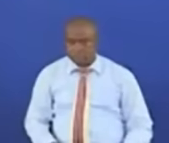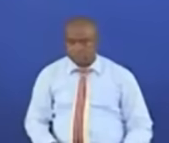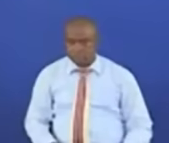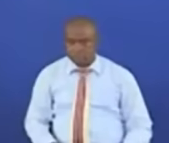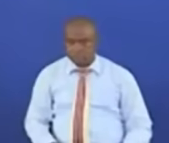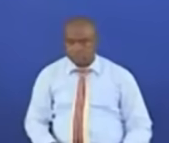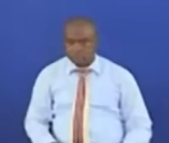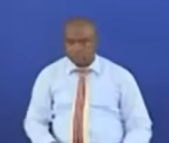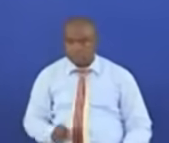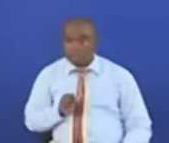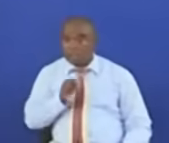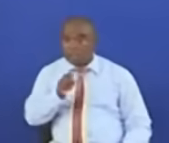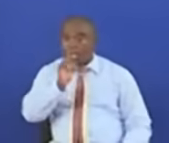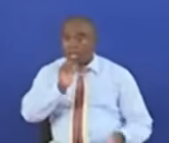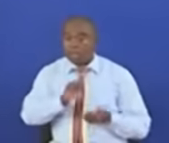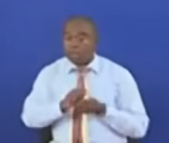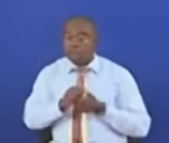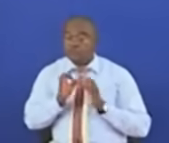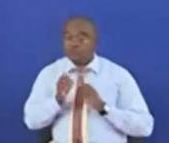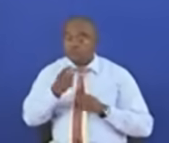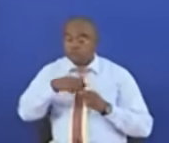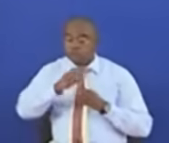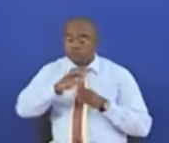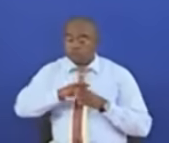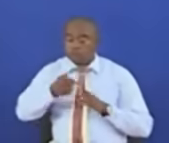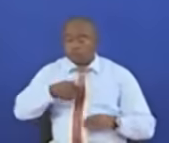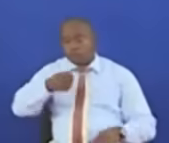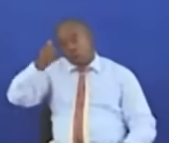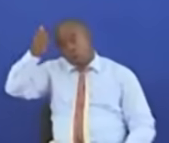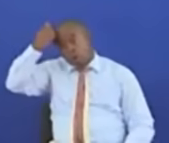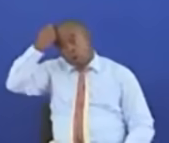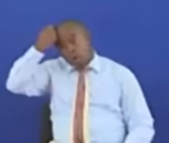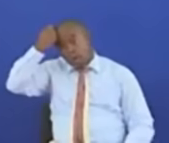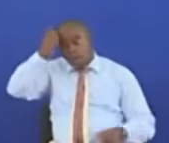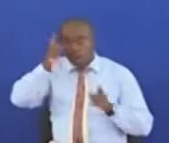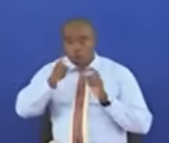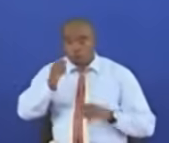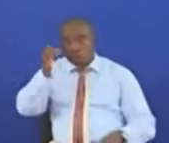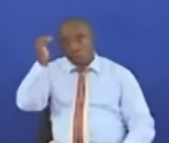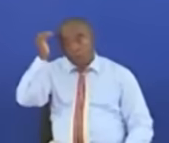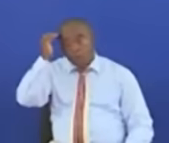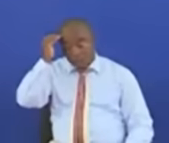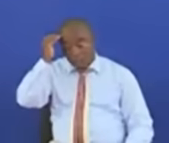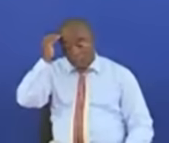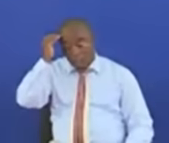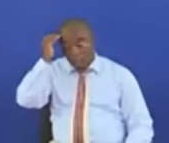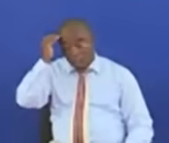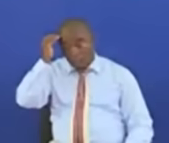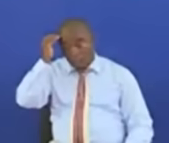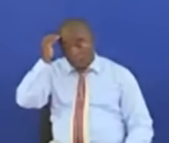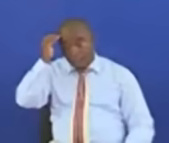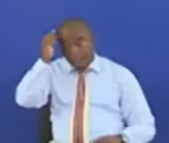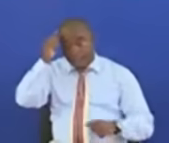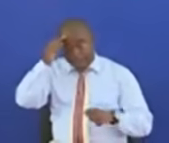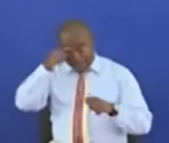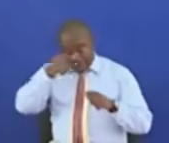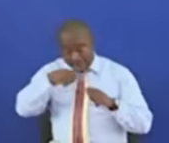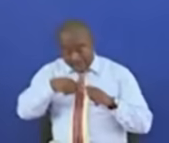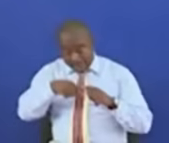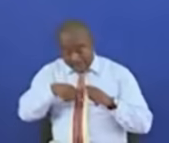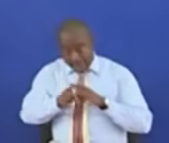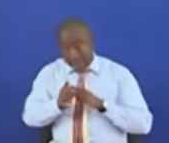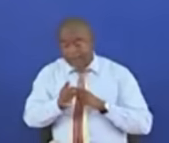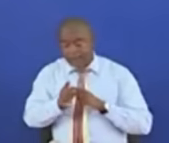ni vizuri kuyatumia. Na hapa nakumbuka maneno ya busara ya William Shakespeare katika riwaya ya